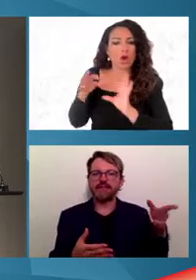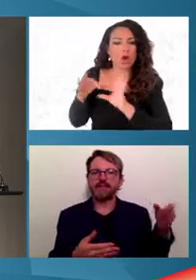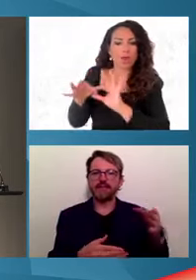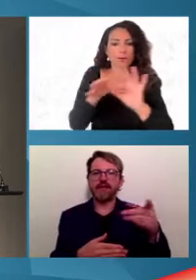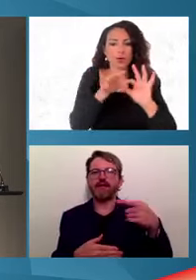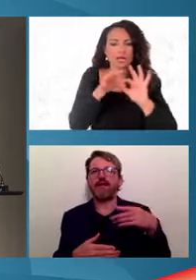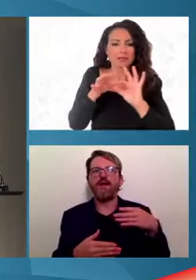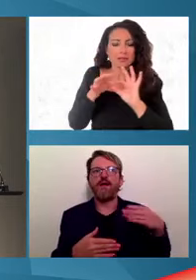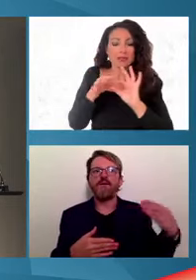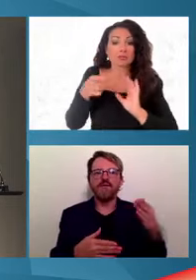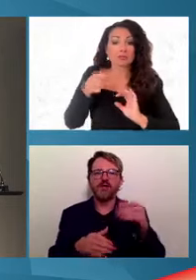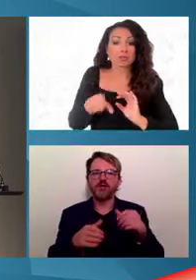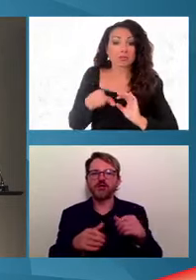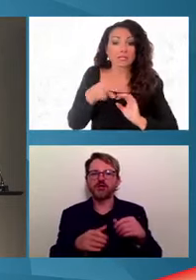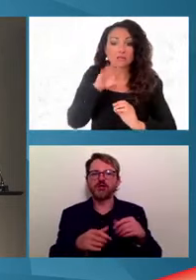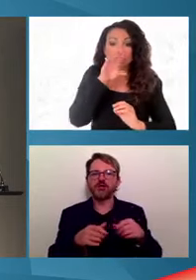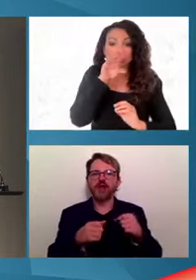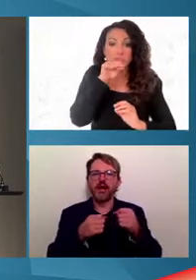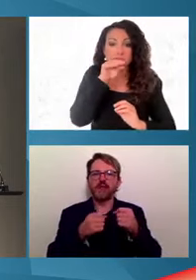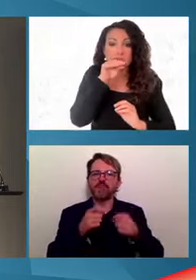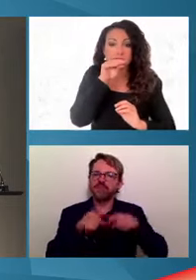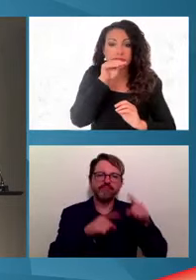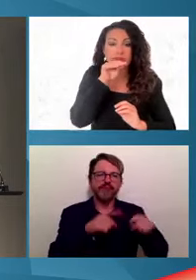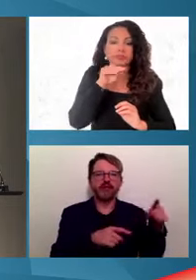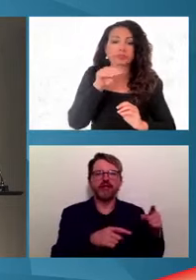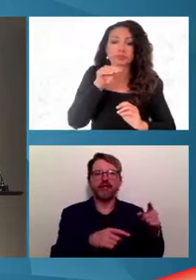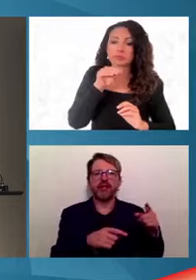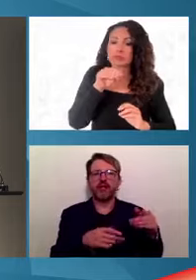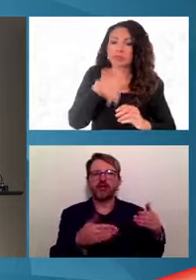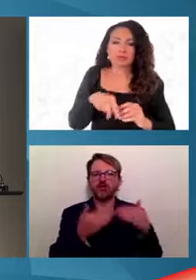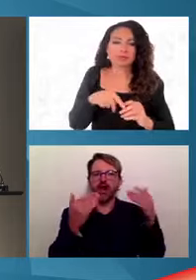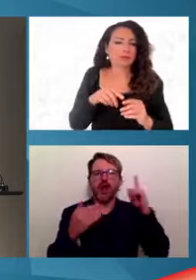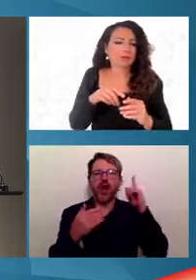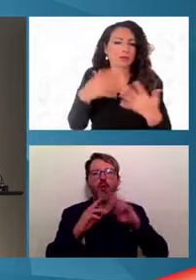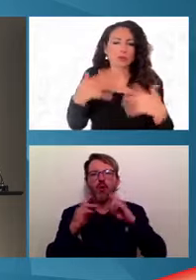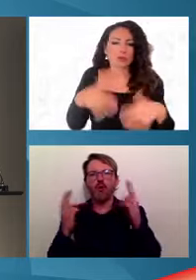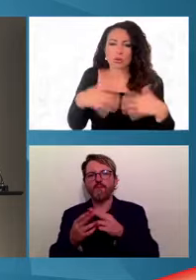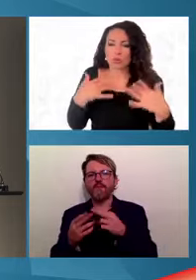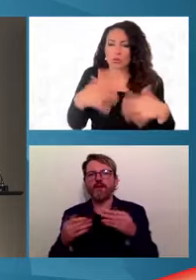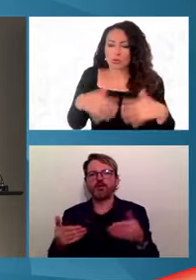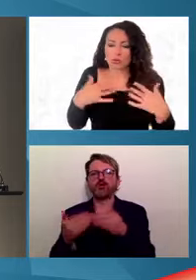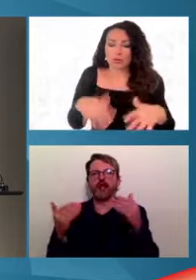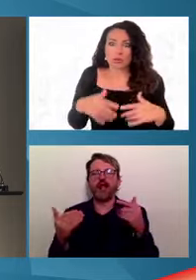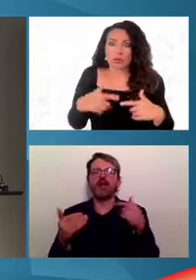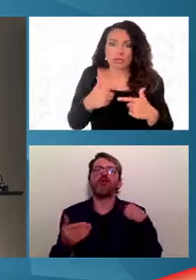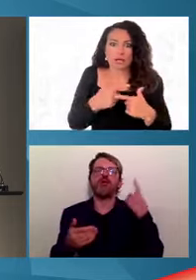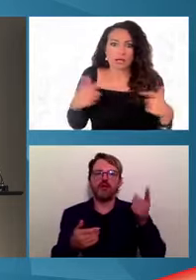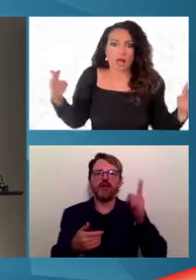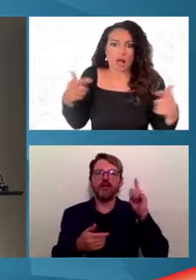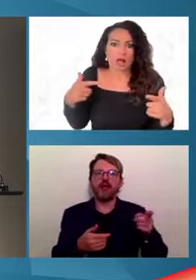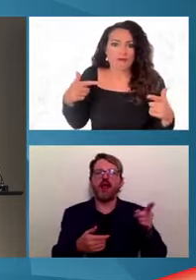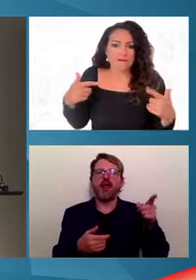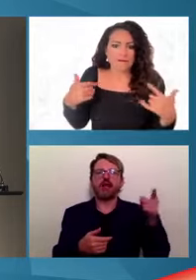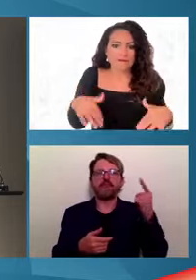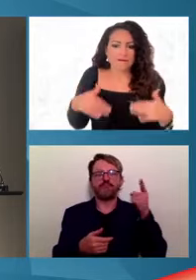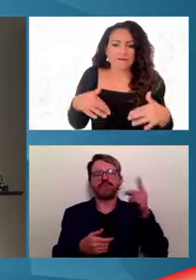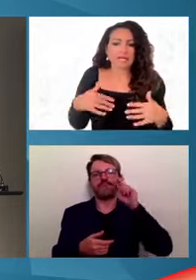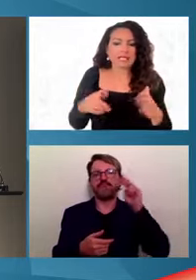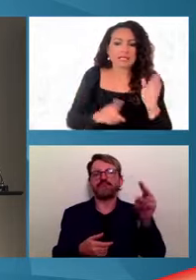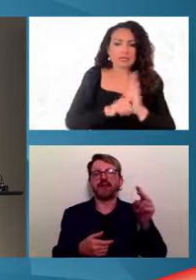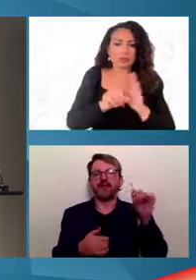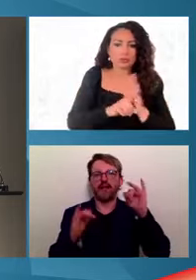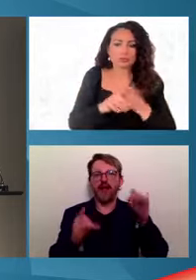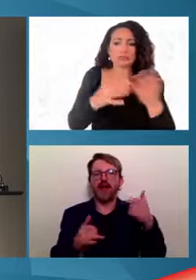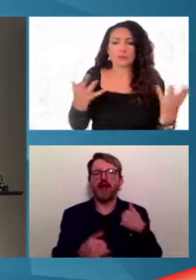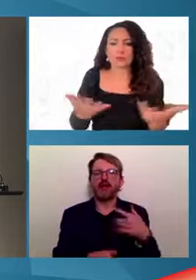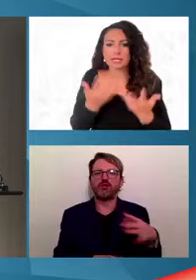Fischarten in diesem Fall, aber auch an der Umwelt. Und wo es dann auch die ISPA dann ein Einsehen gegeben hat und ich dann auch in